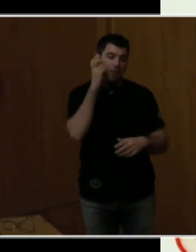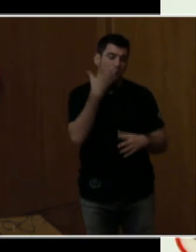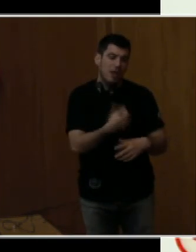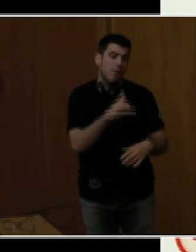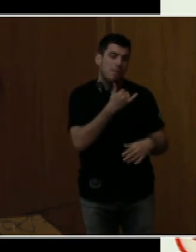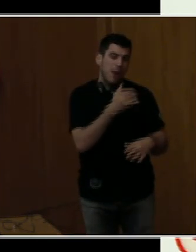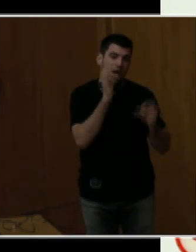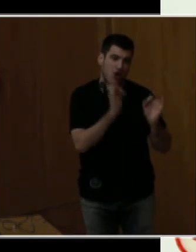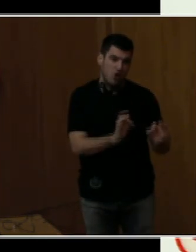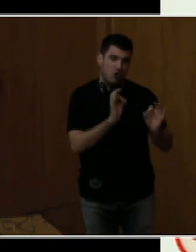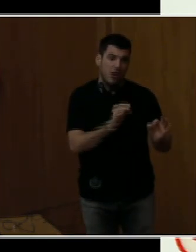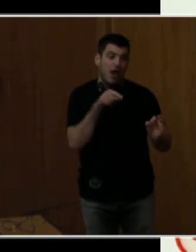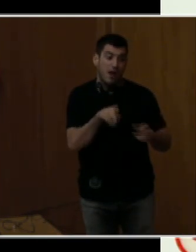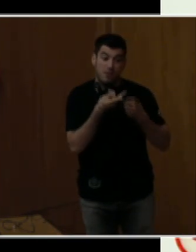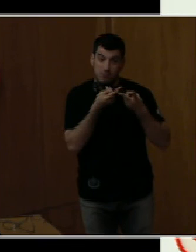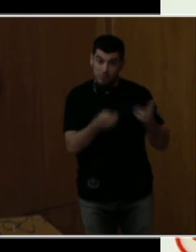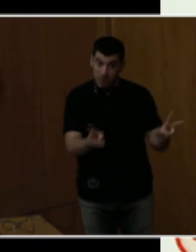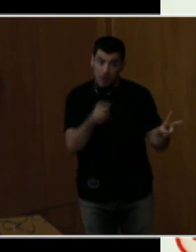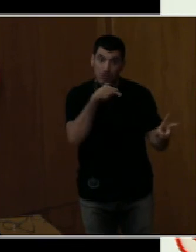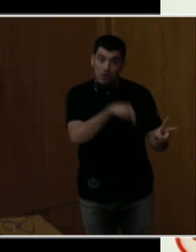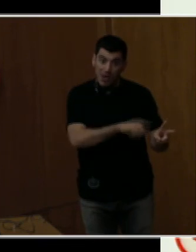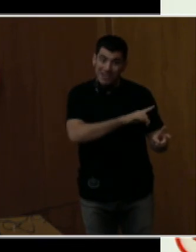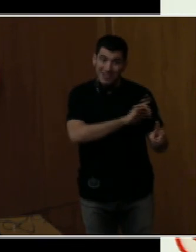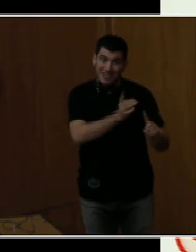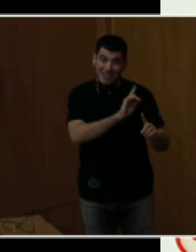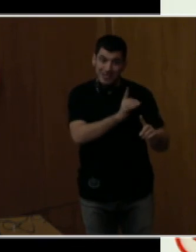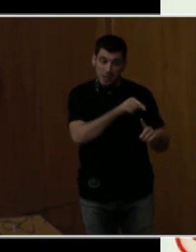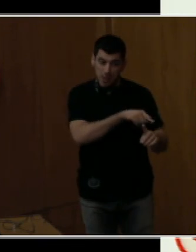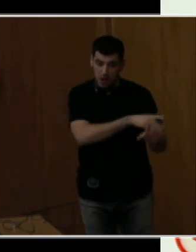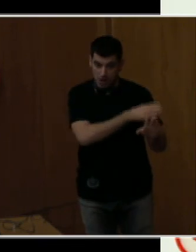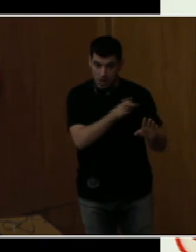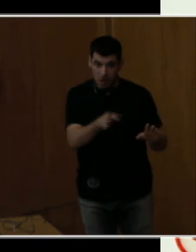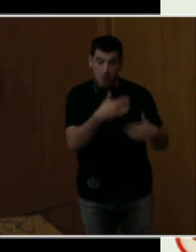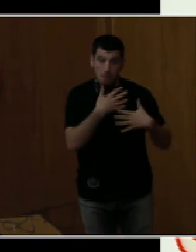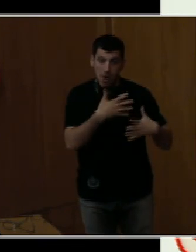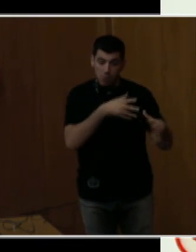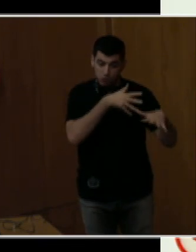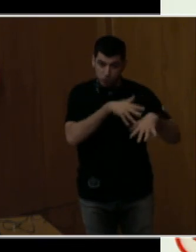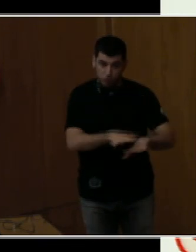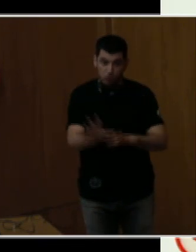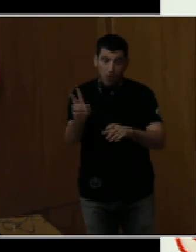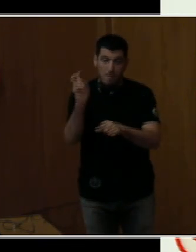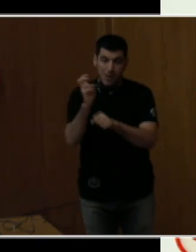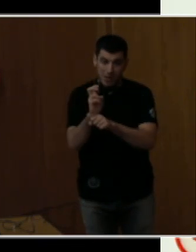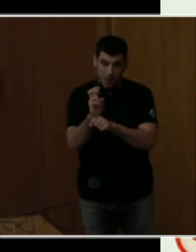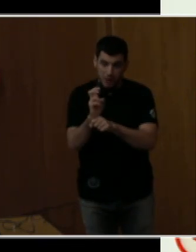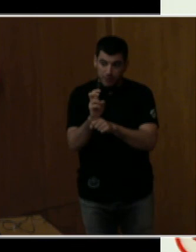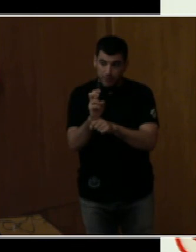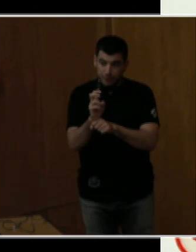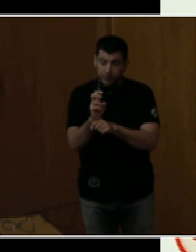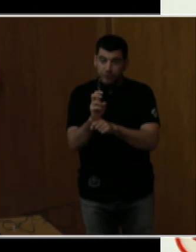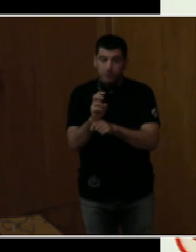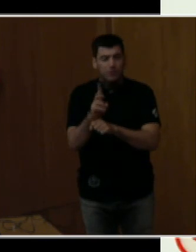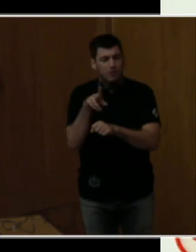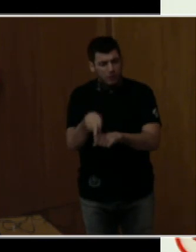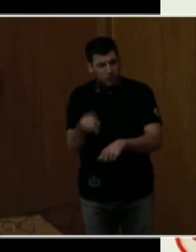Αν επιτρέψω μέσω του σήματος πρόσβασης να έρθει ένας παλμός μέσα στη μνήμη, όπως βλέπουμε εδώ, νάτο, ένα οπτικό σήμα